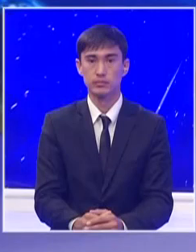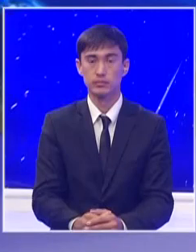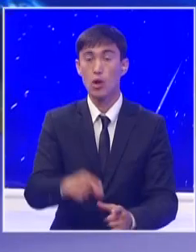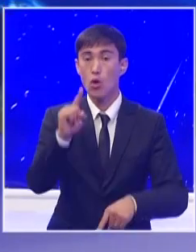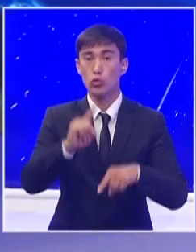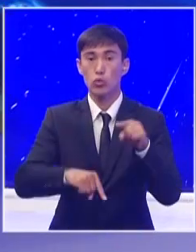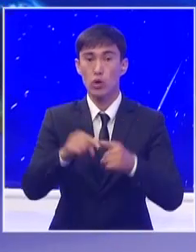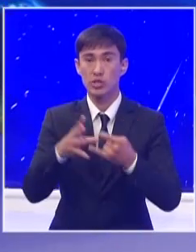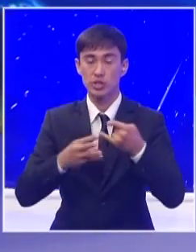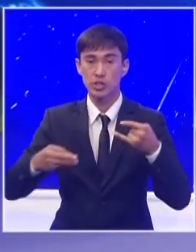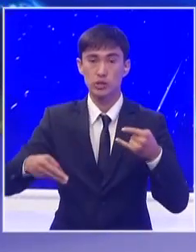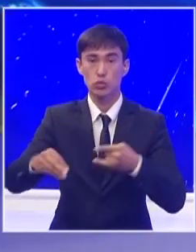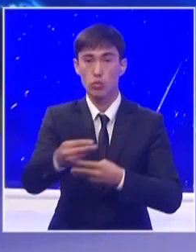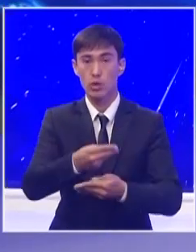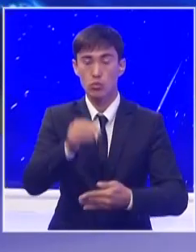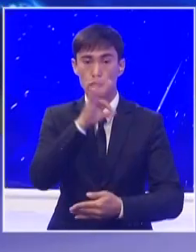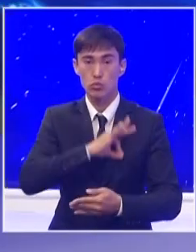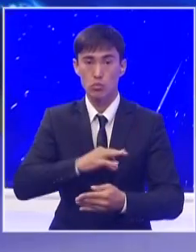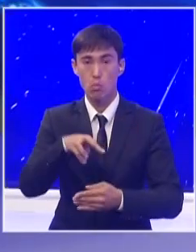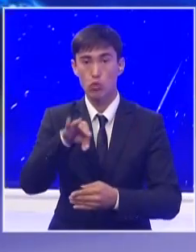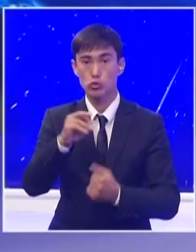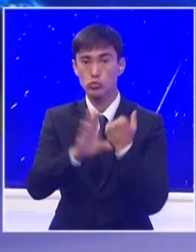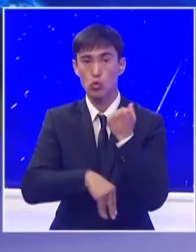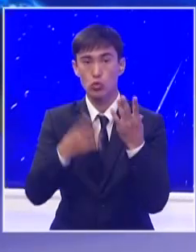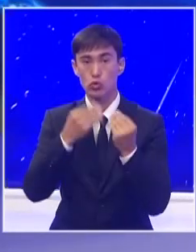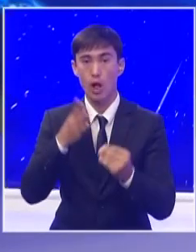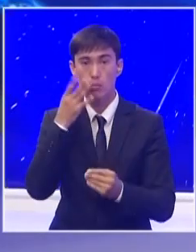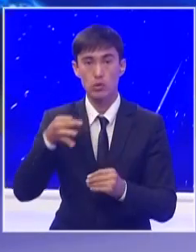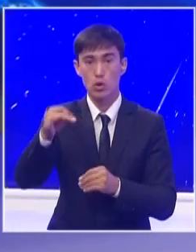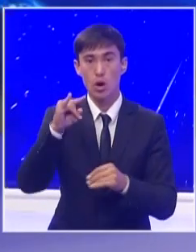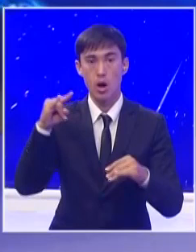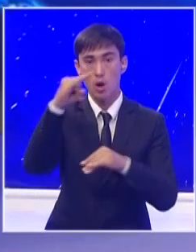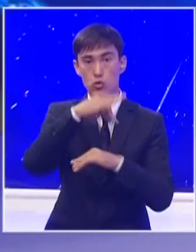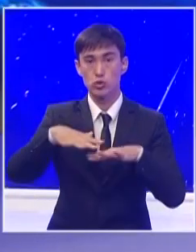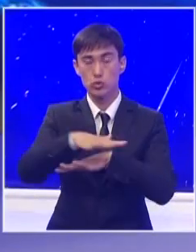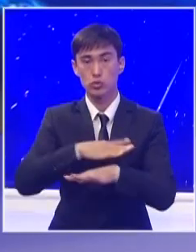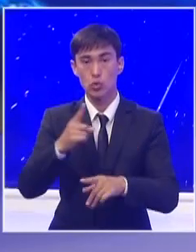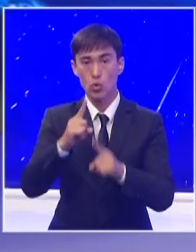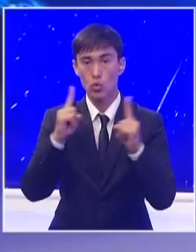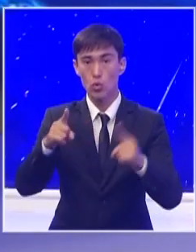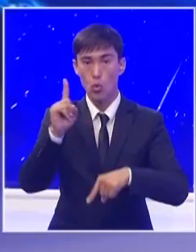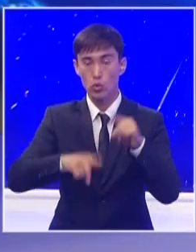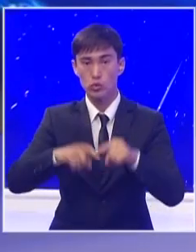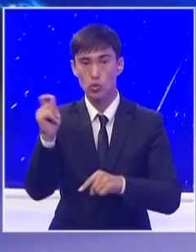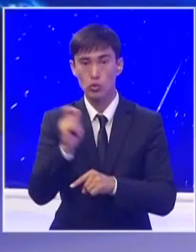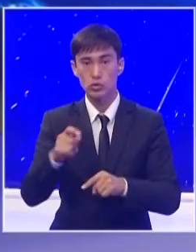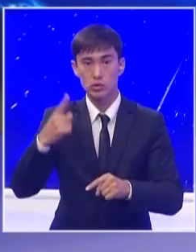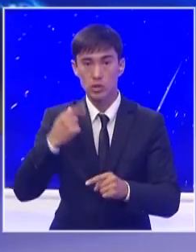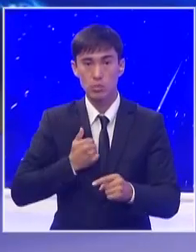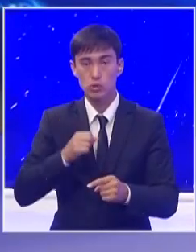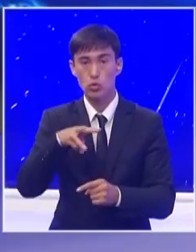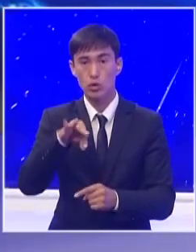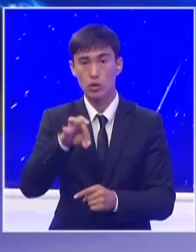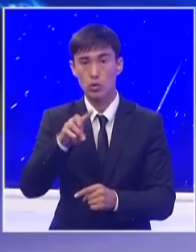Туған жердің топырағы бұйырды. Маусымның соңғы күні Алматы әуежайынан күтіп алған Ұлы Отан соғысының сарбазының бірі Төрегелді Үркербаев